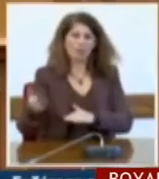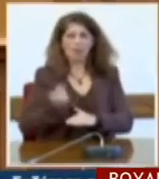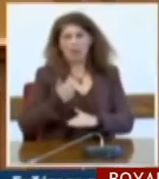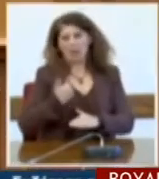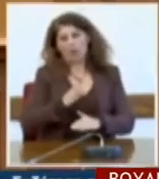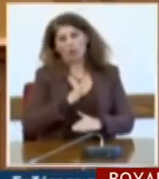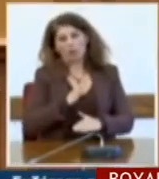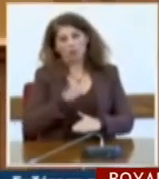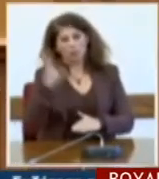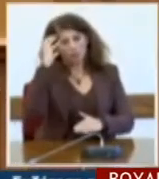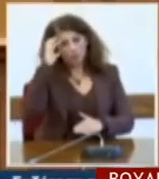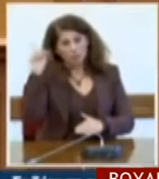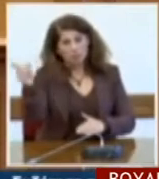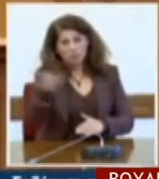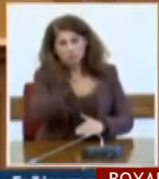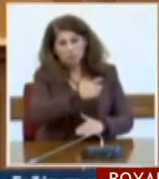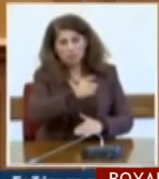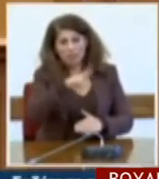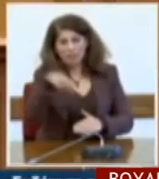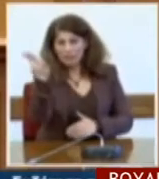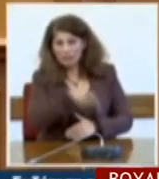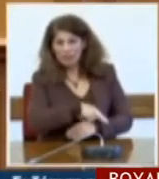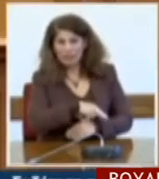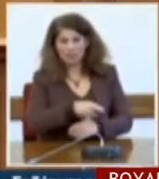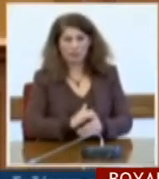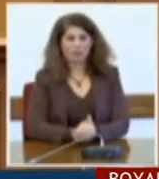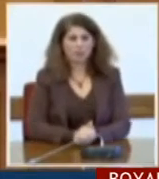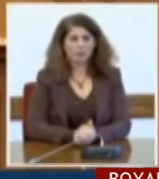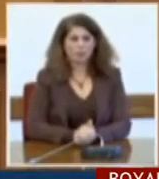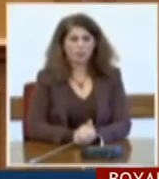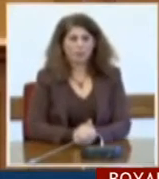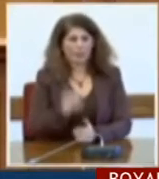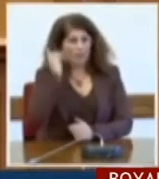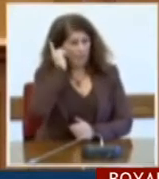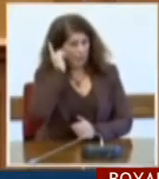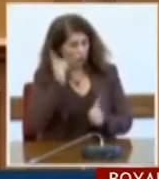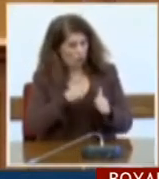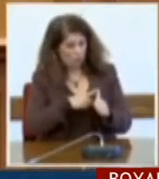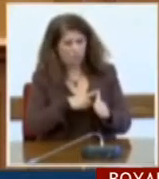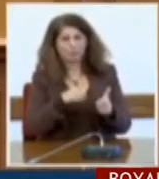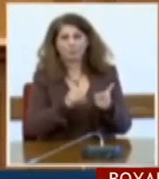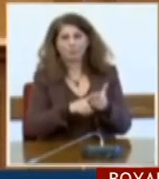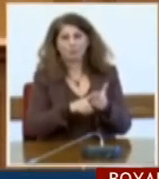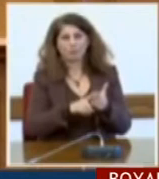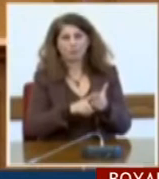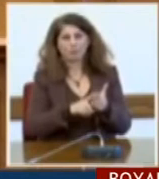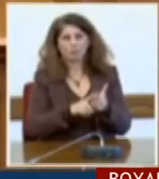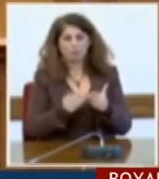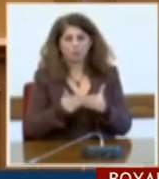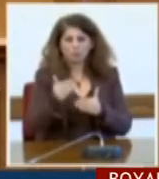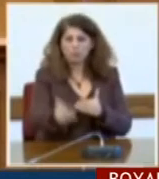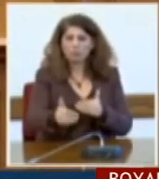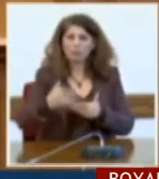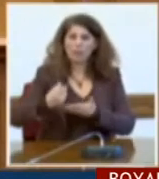Θυμίζω την κατάργηση του τέλους κινητής τηλεφωνίας, την επέκταση των